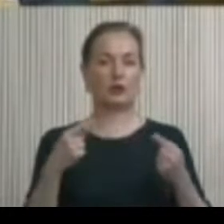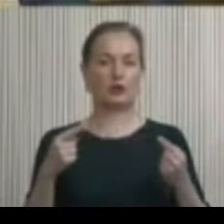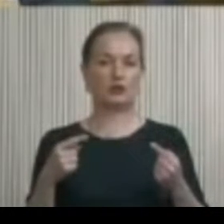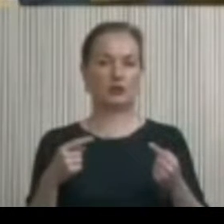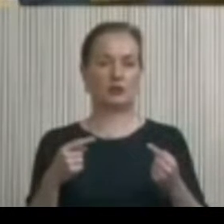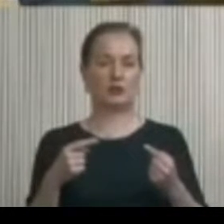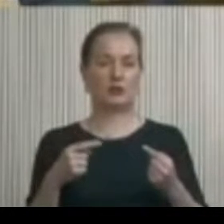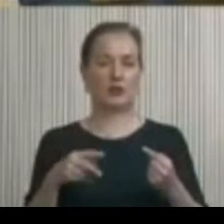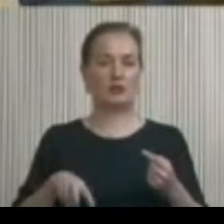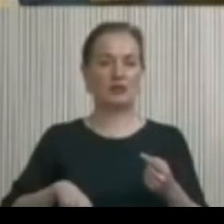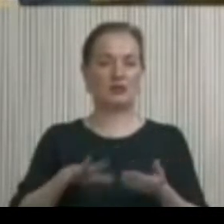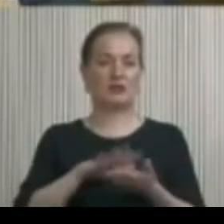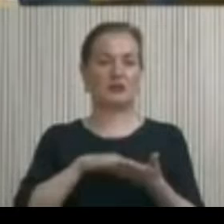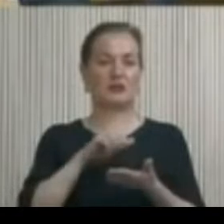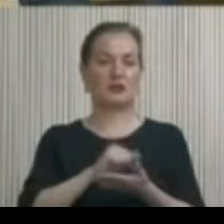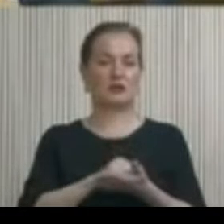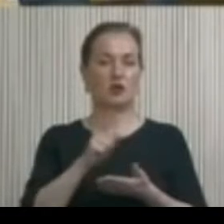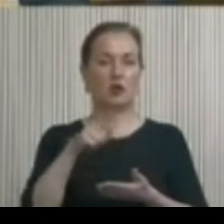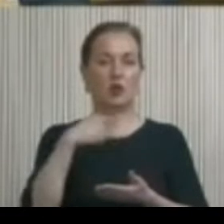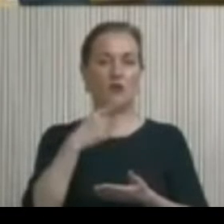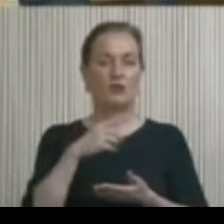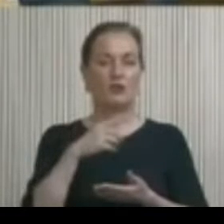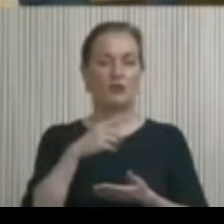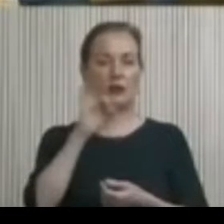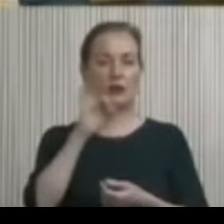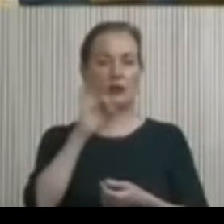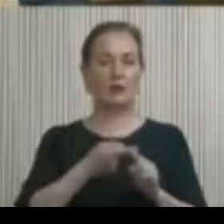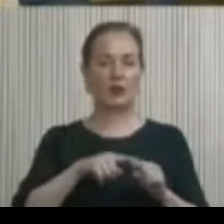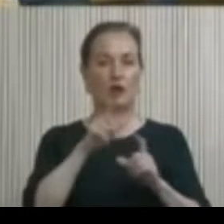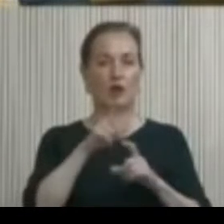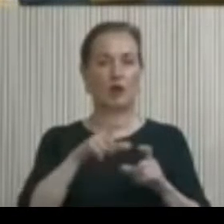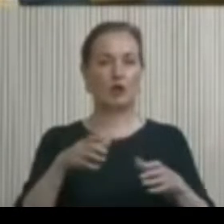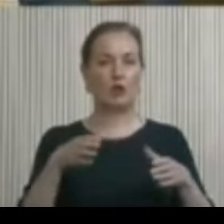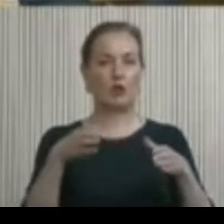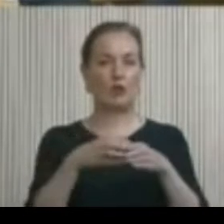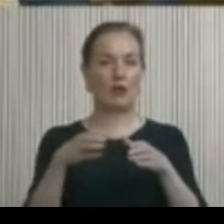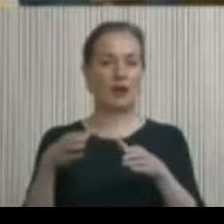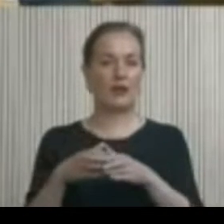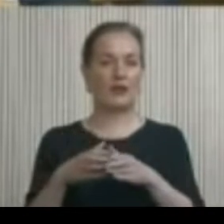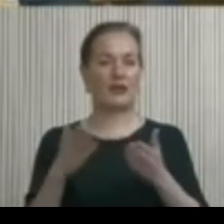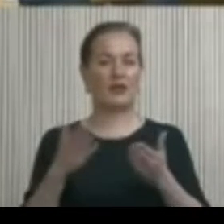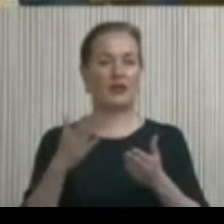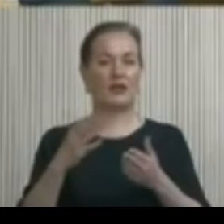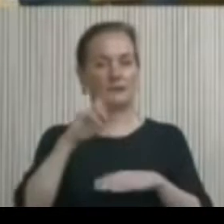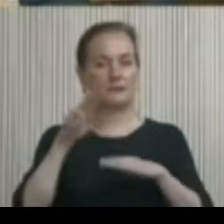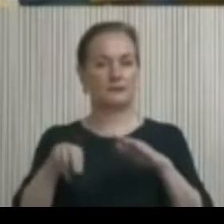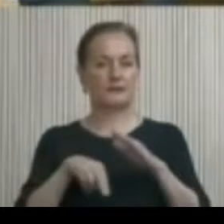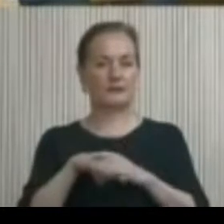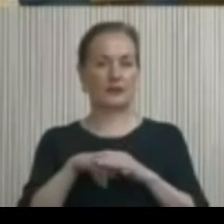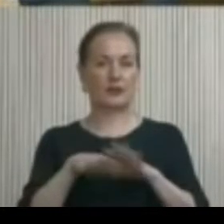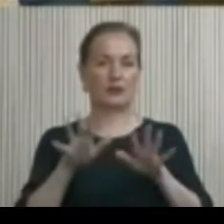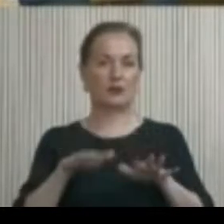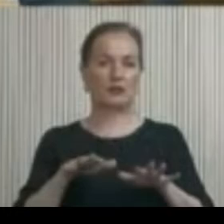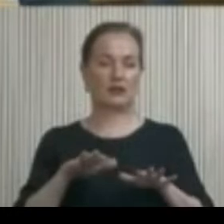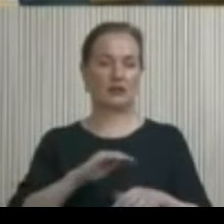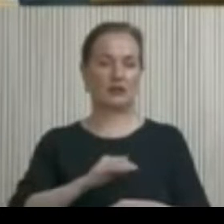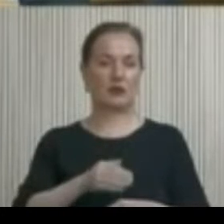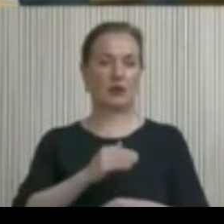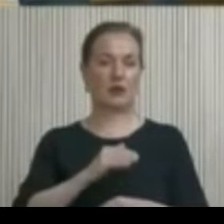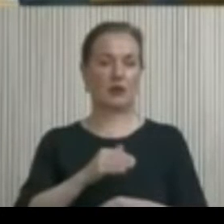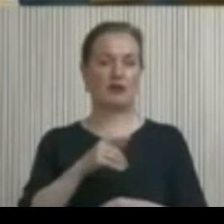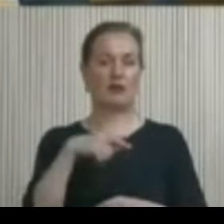не подали адміністрація, знищила. Ми говоримо про ті громади, які кроїлися під конкретних місцевих феодалів і